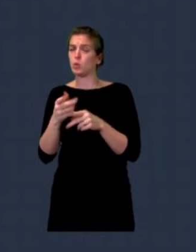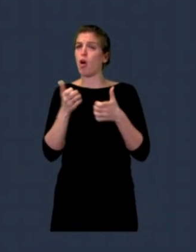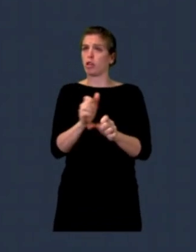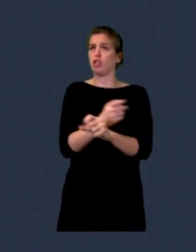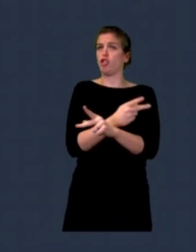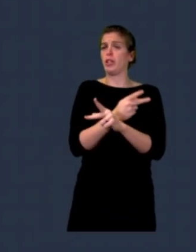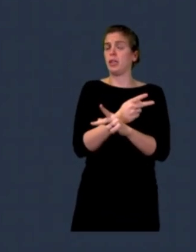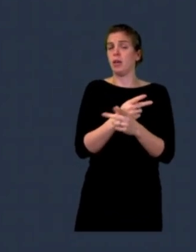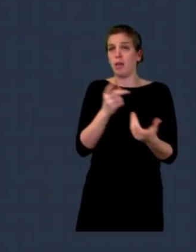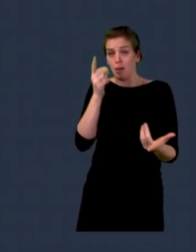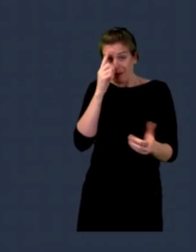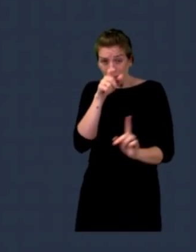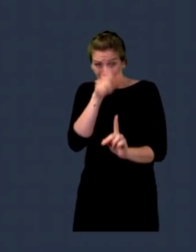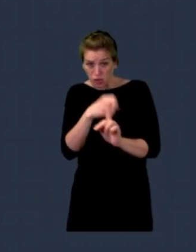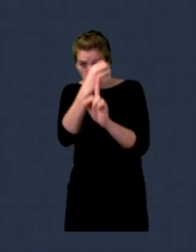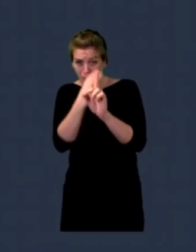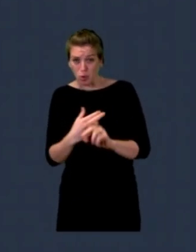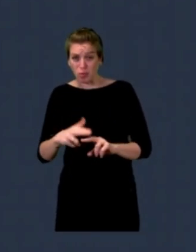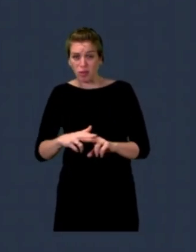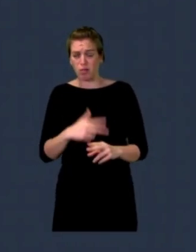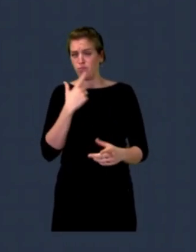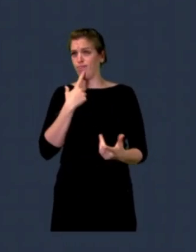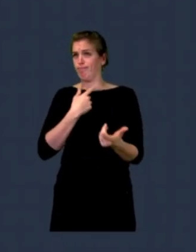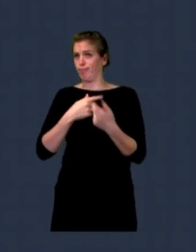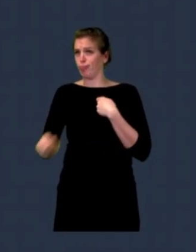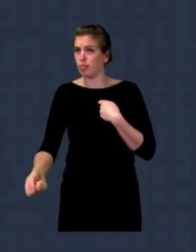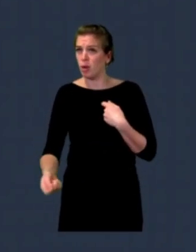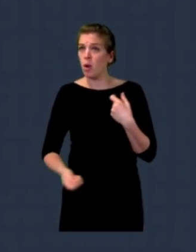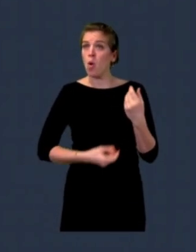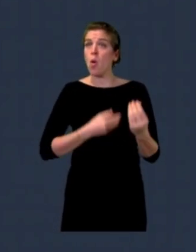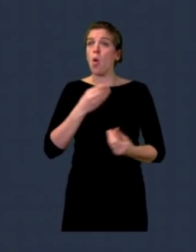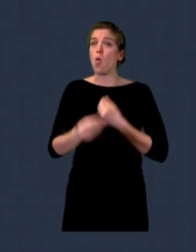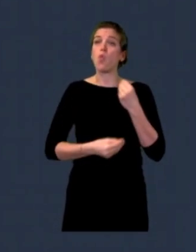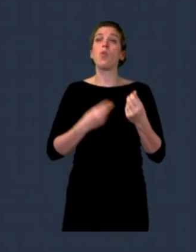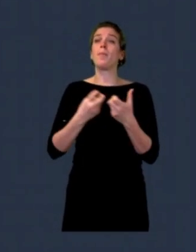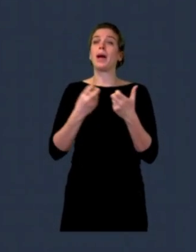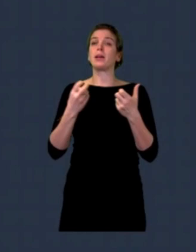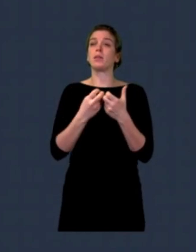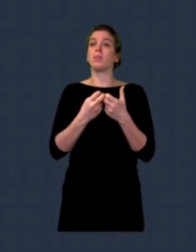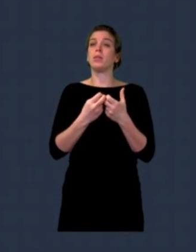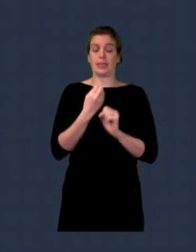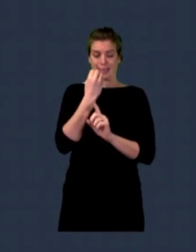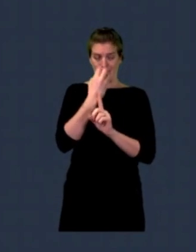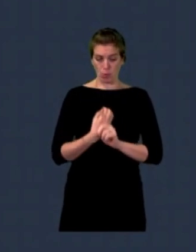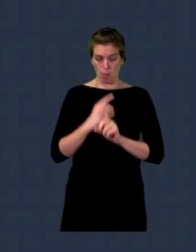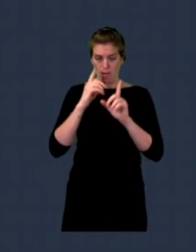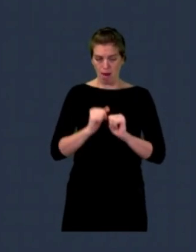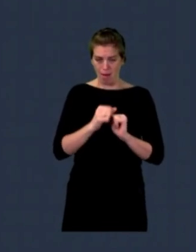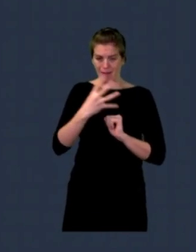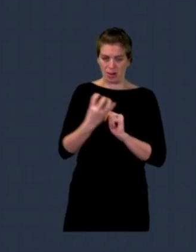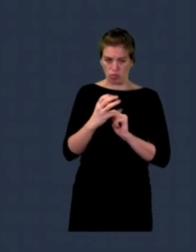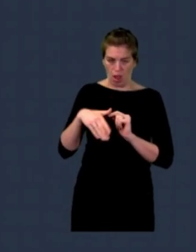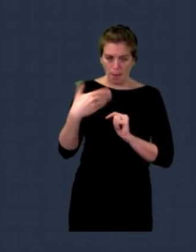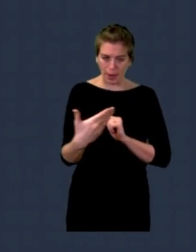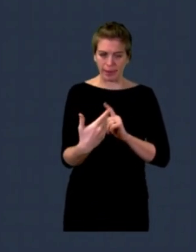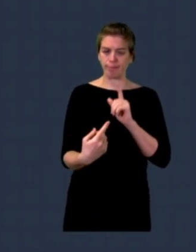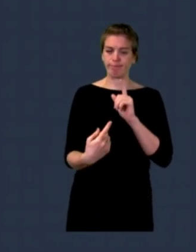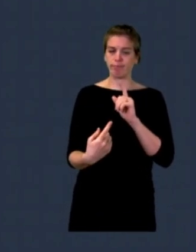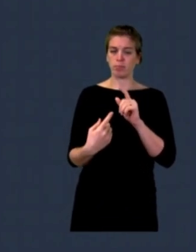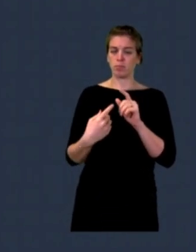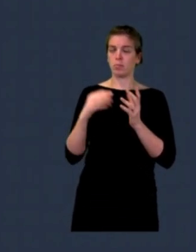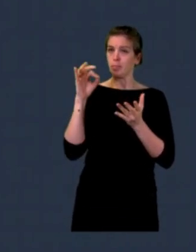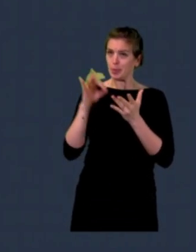personnes asymptomatiques, mais aussi lorsqu'ils sont réalisés plus de 4 jours après l'apparition des premiers symptômes. Aussi, vous vous targuez d'agir